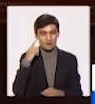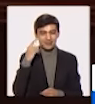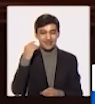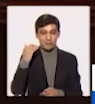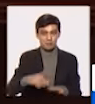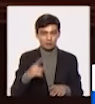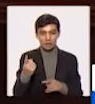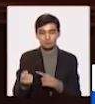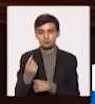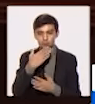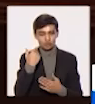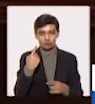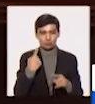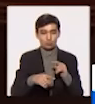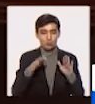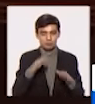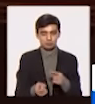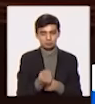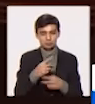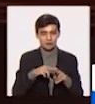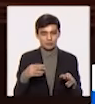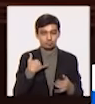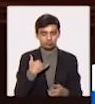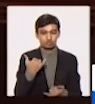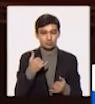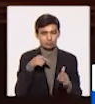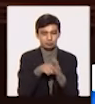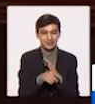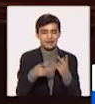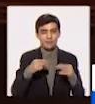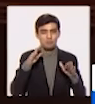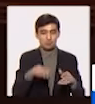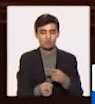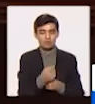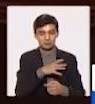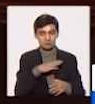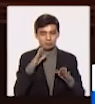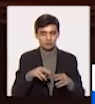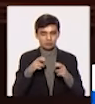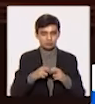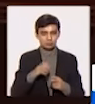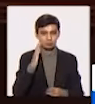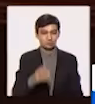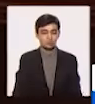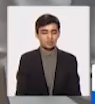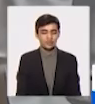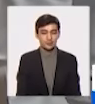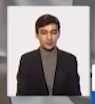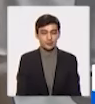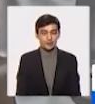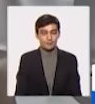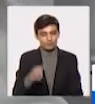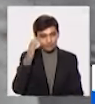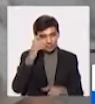одан бұрын басқа жерде пайда болған секілді. Біз қазір соның негізгі пайда болған жерінде анықтаймыз.